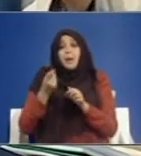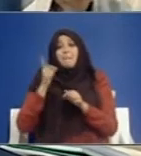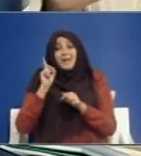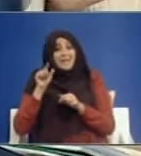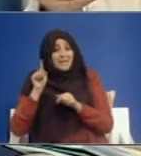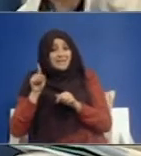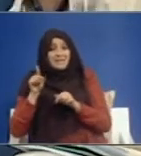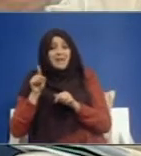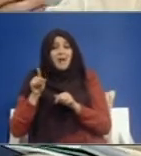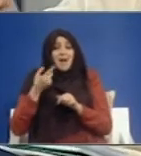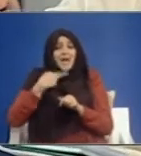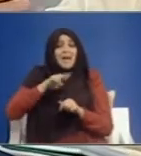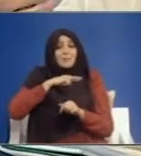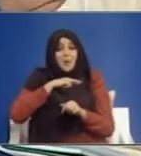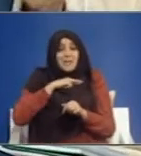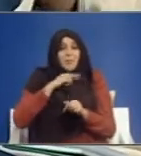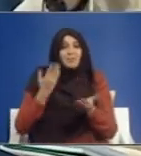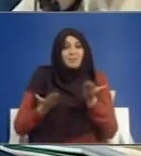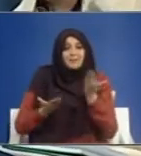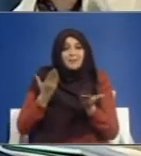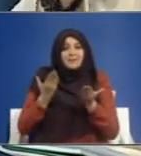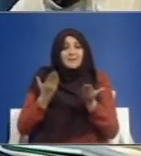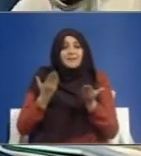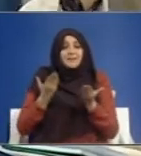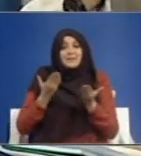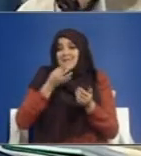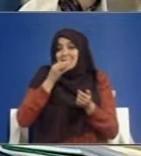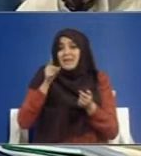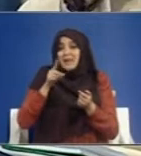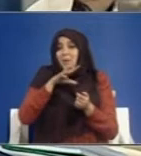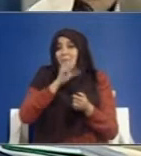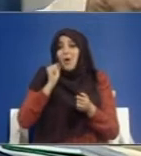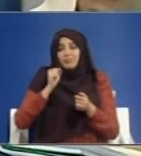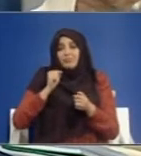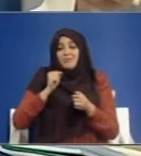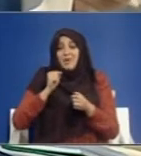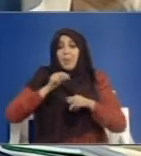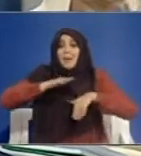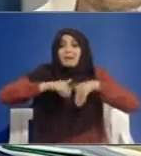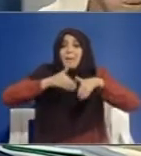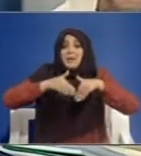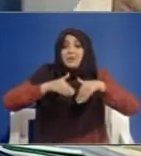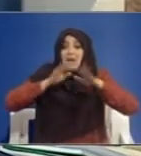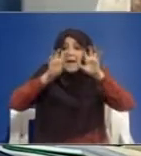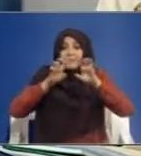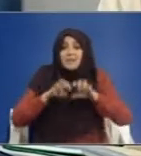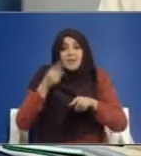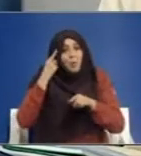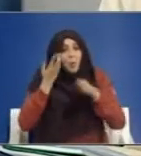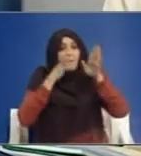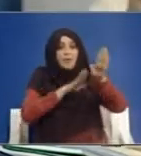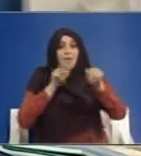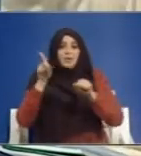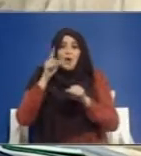لهذه الهيئة المسؤولة، الهيئة المسؤولة تأخذ من الإجراءات القانونية التي تحمي بها هذا